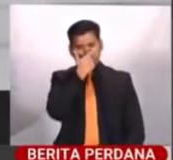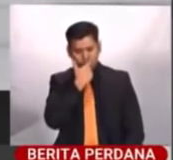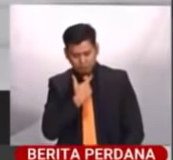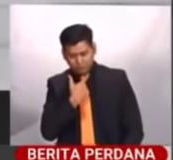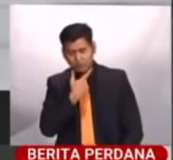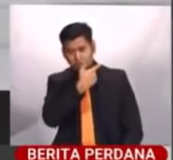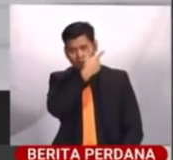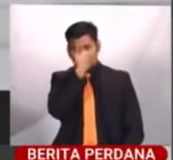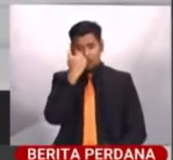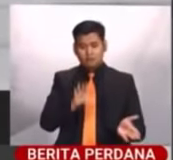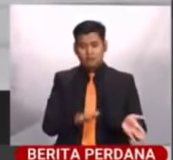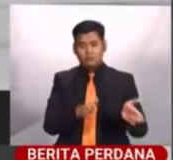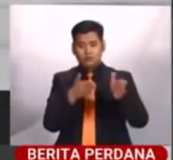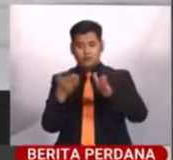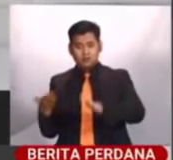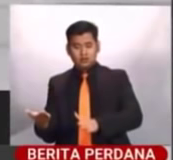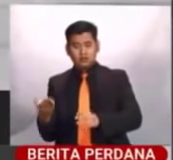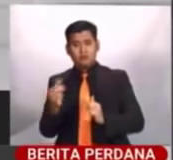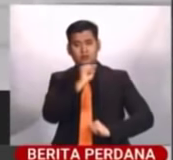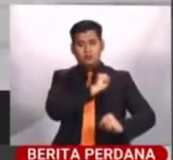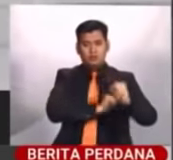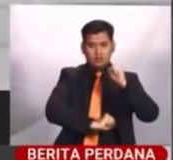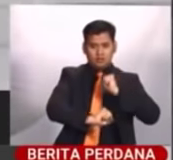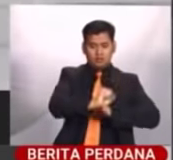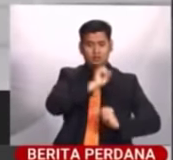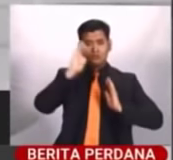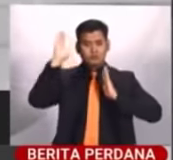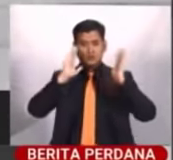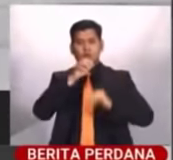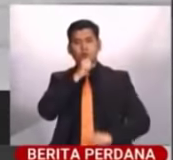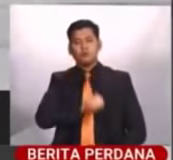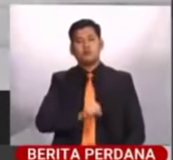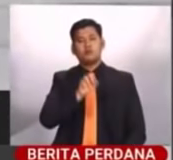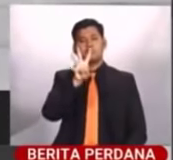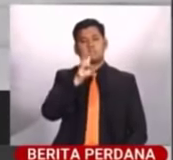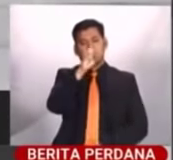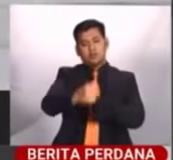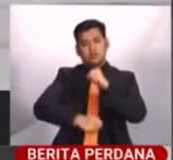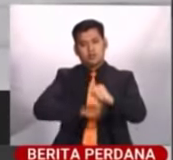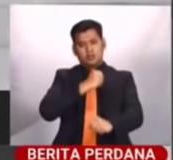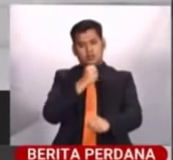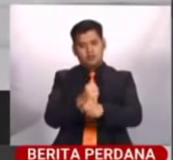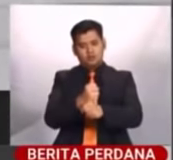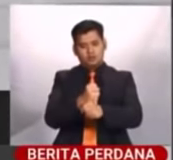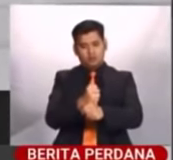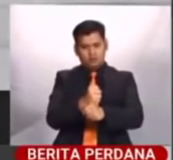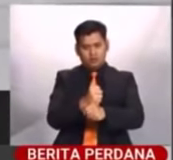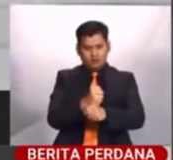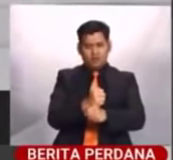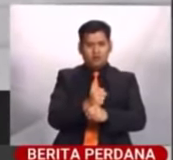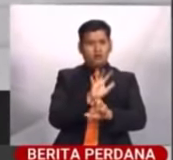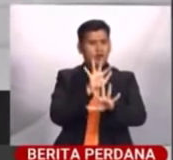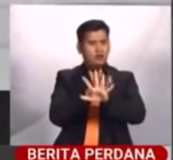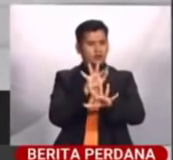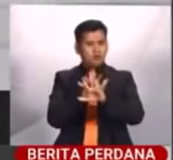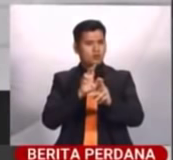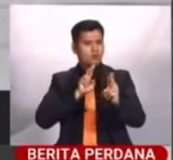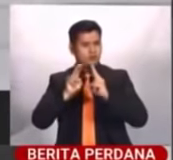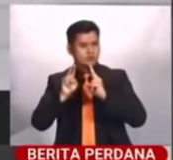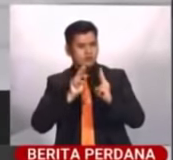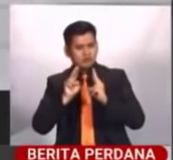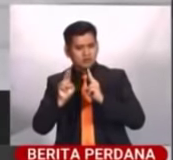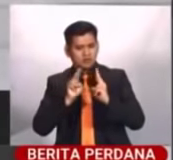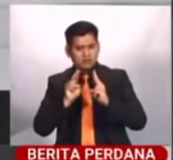mengejut pelakon kelahiran Malaysia berusia 40 tahun itu. Akaun Instagram Ali Arham dihujani puluhan ribu ucapan